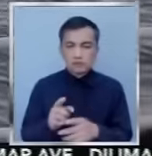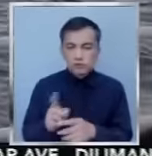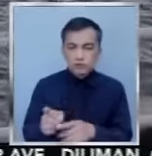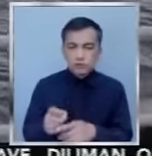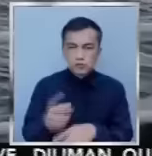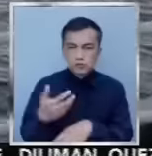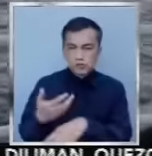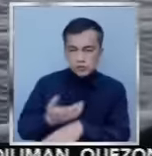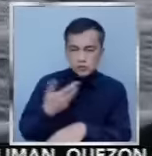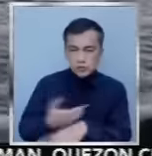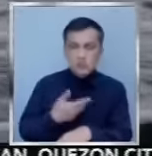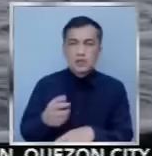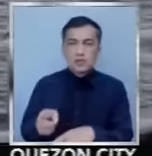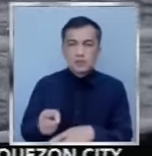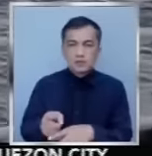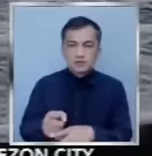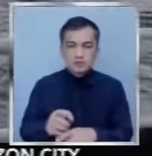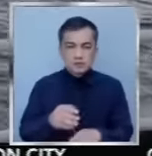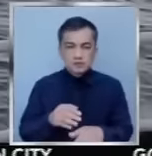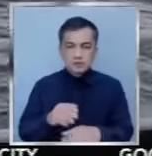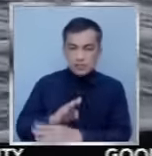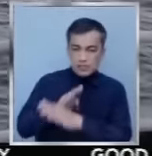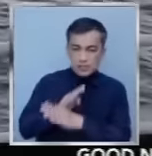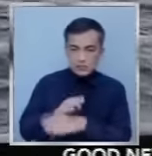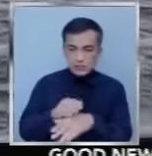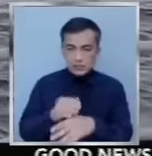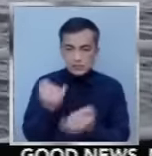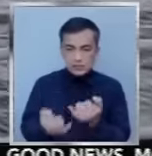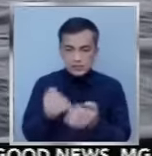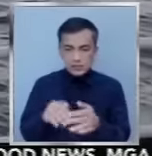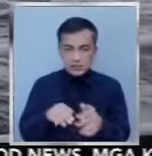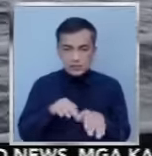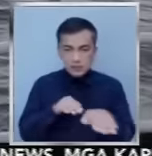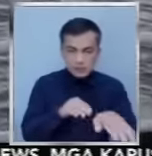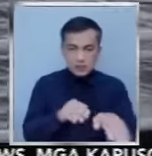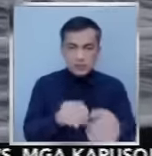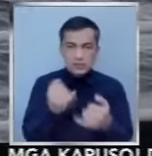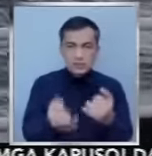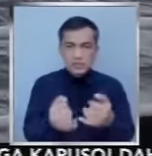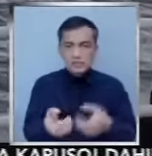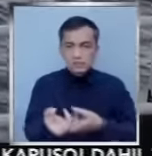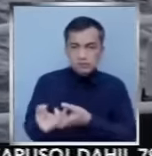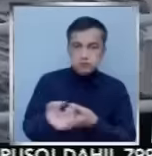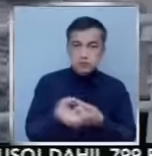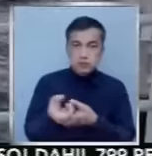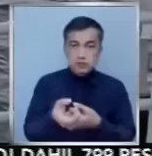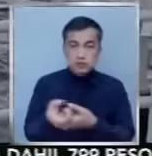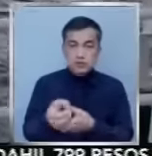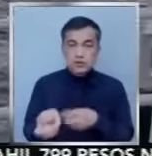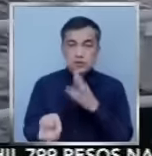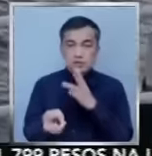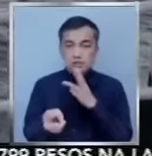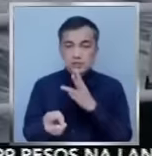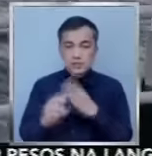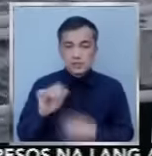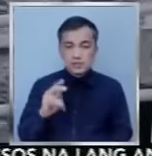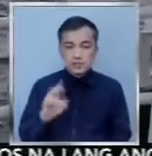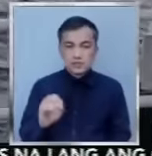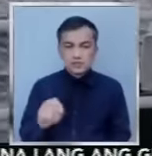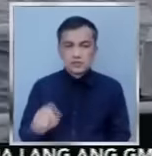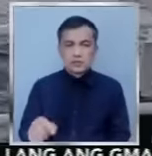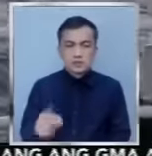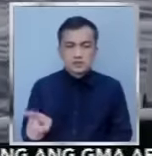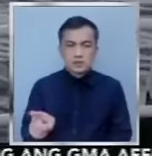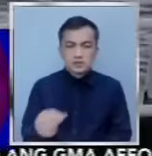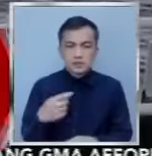jun pagbuntot pero sa bandang huli ay nauwi rin sa pambobomba ng water cannon ang ginawang harassment ng China